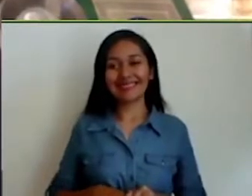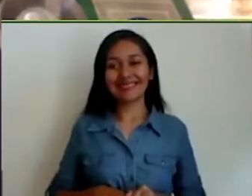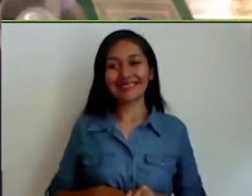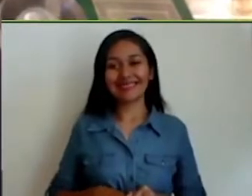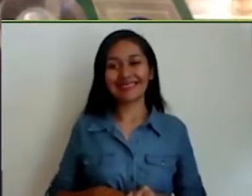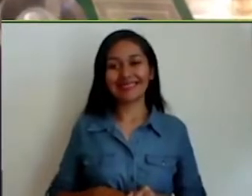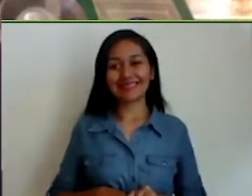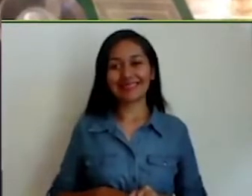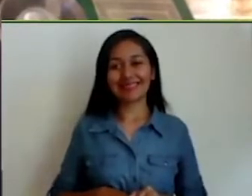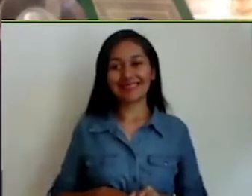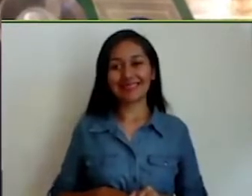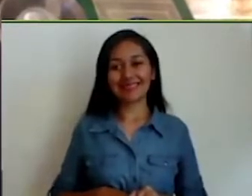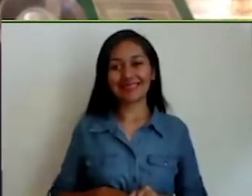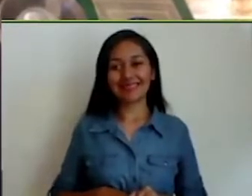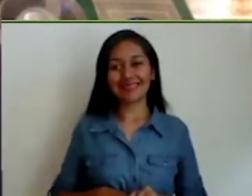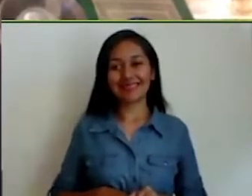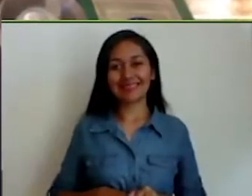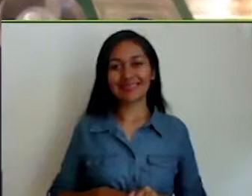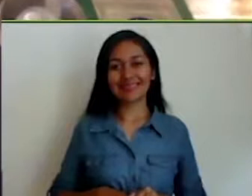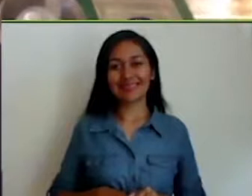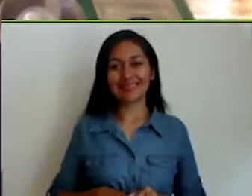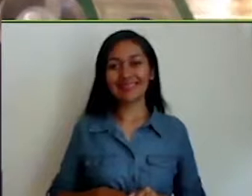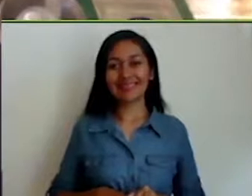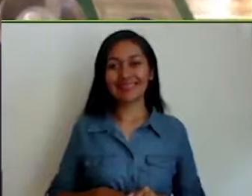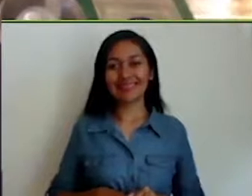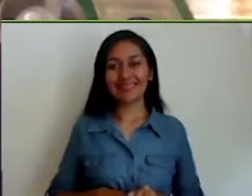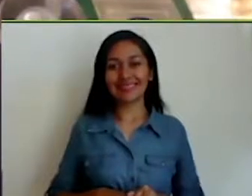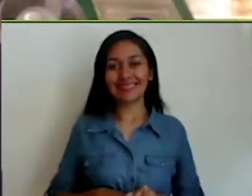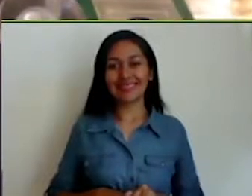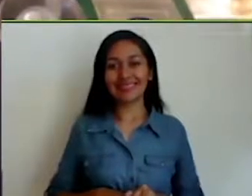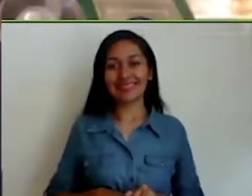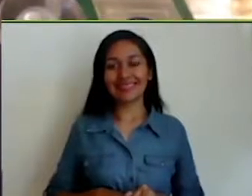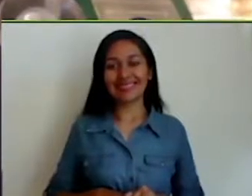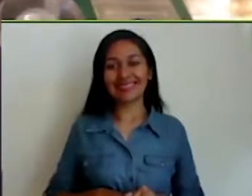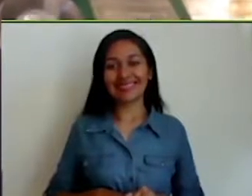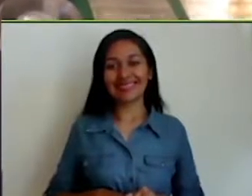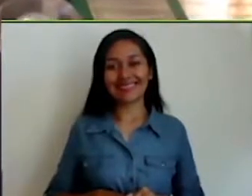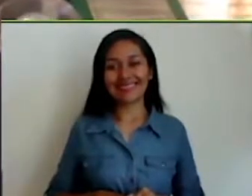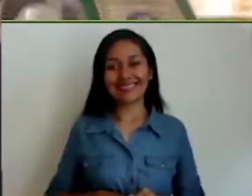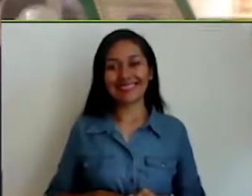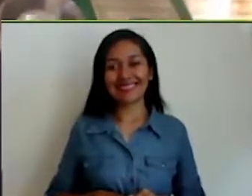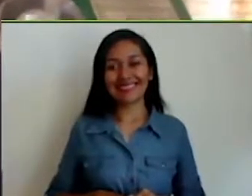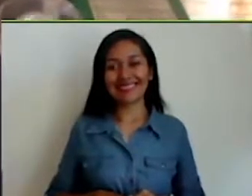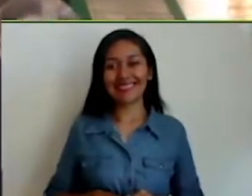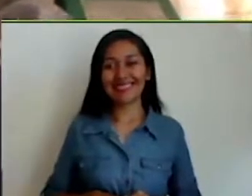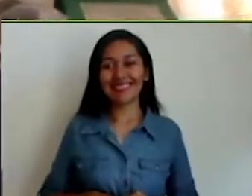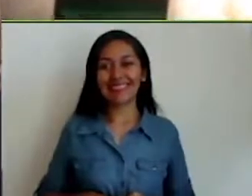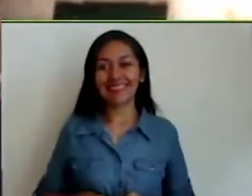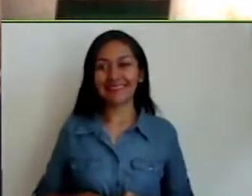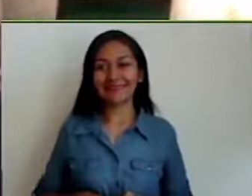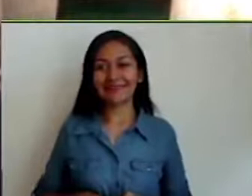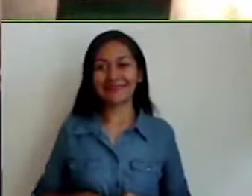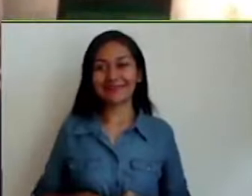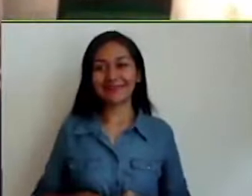di Venezia. Le logiche di ritardo, abbiamo avuto degli esempi, la nazione di